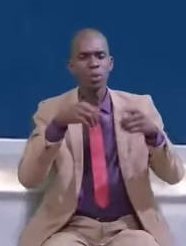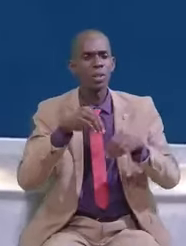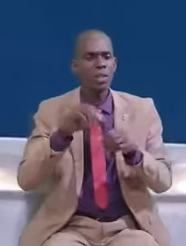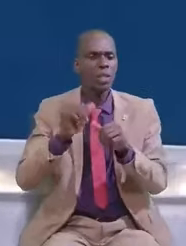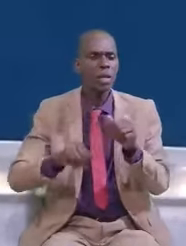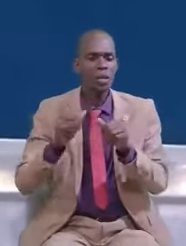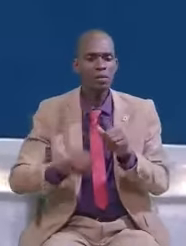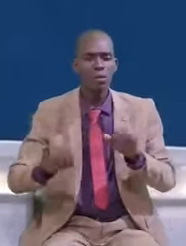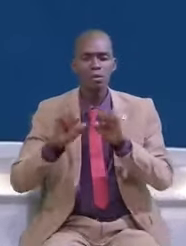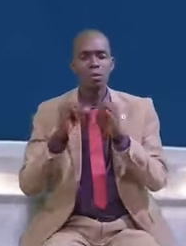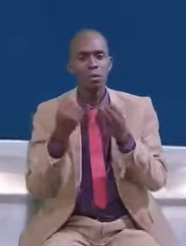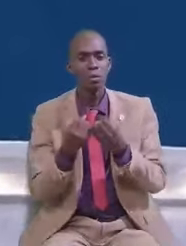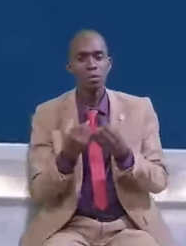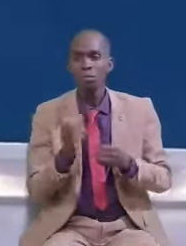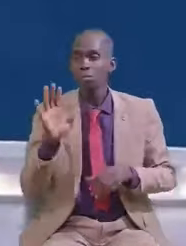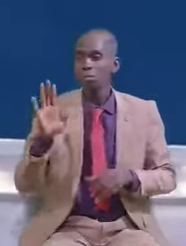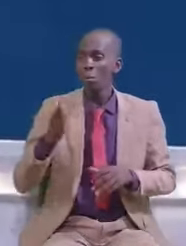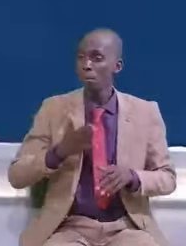Moi, je vais suivre ma voie.